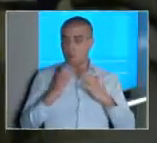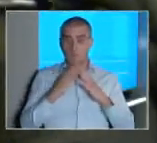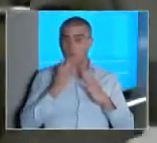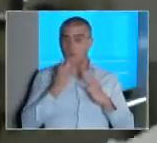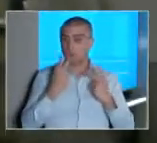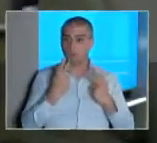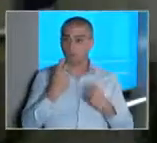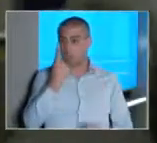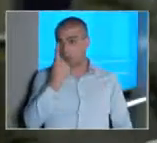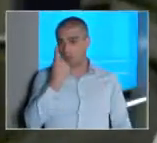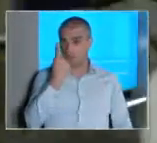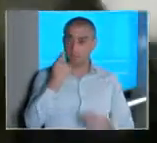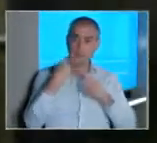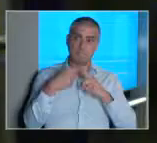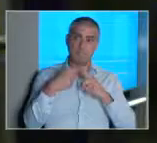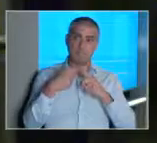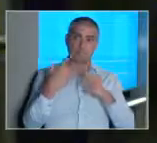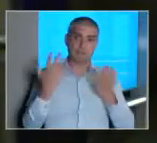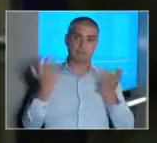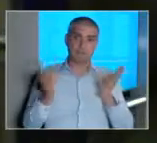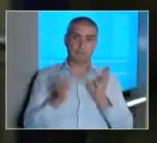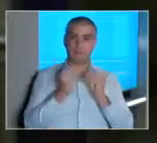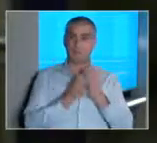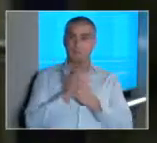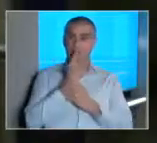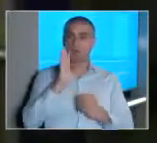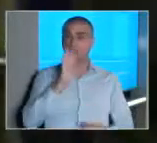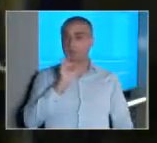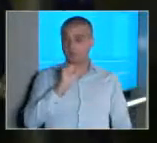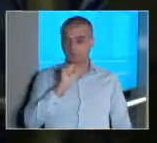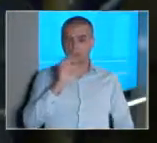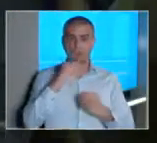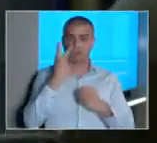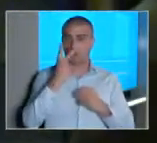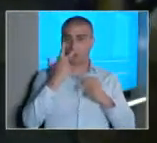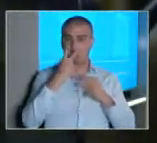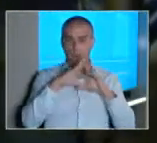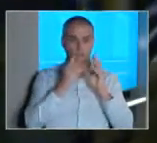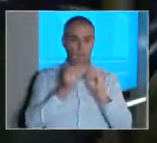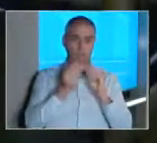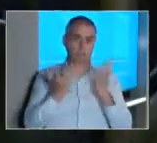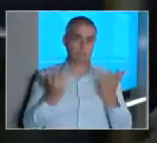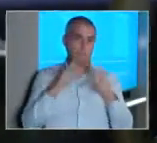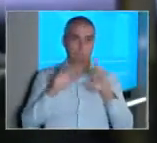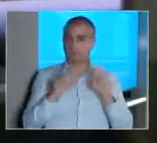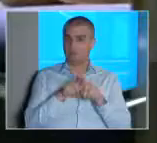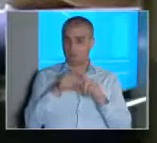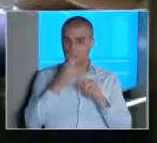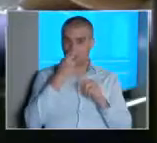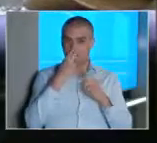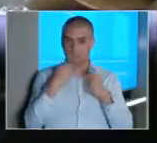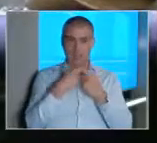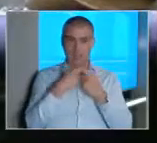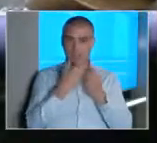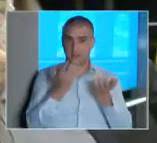היהודי שווים מנדט, מנדט וחצי, יחד עם תקומה של בצלאל סמוטריץ' של 3 מנדטים. במציאות כזאת אתה מנסה לחבר,